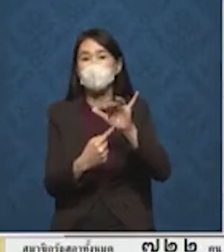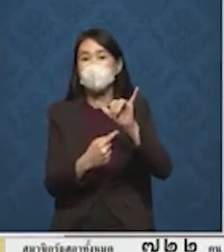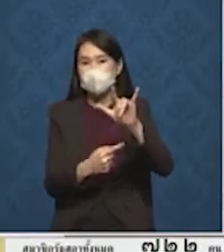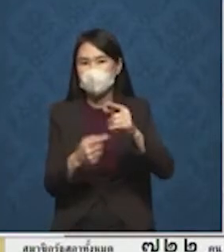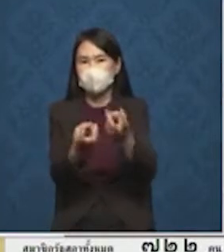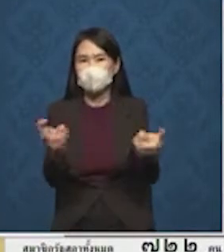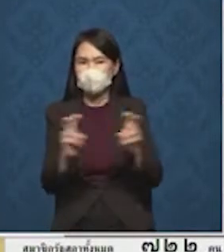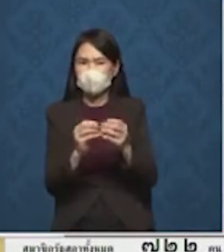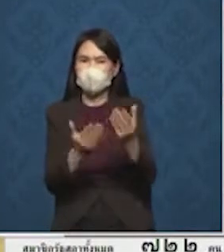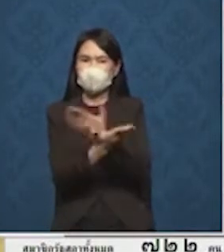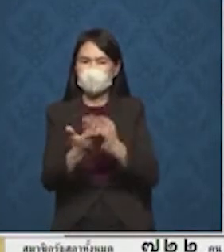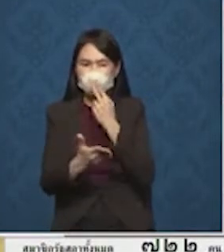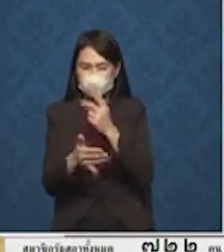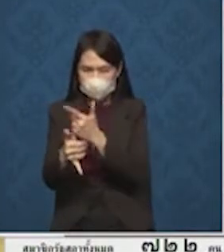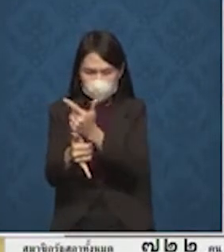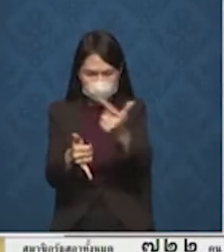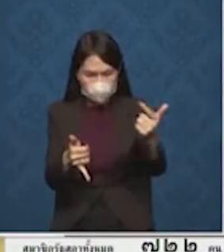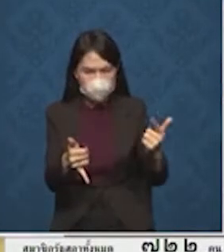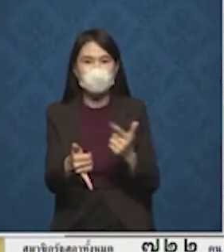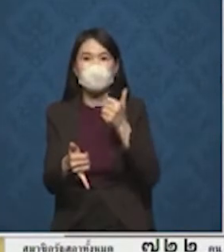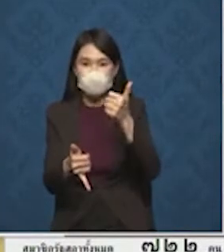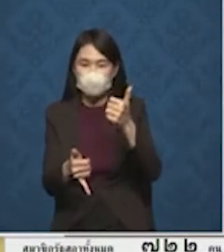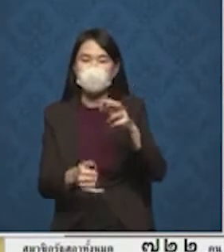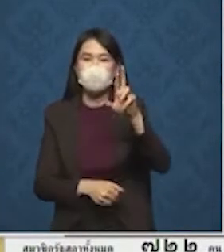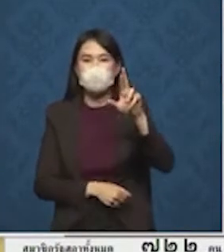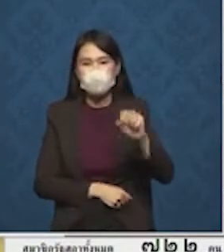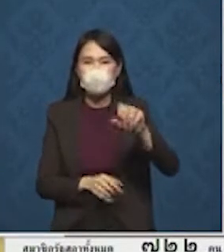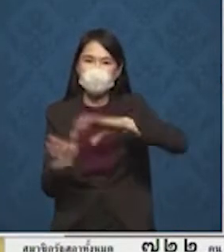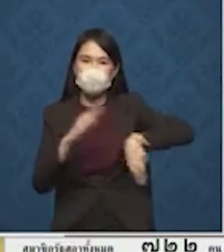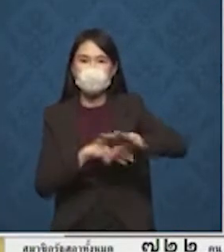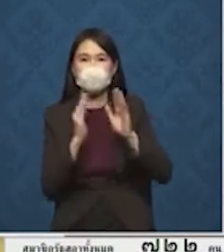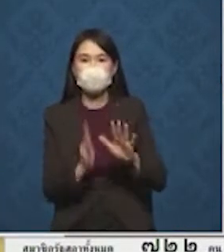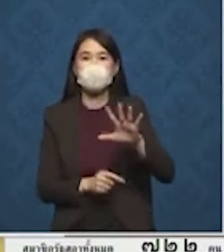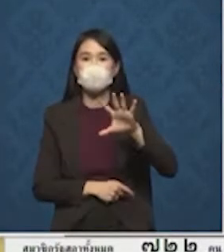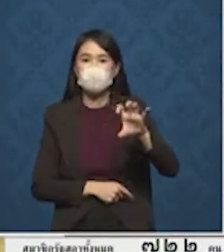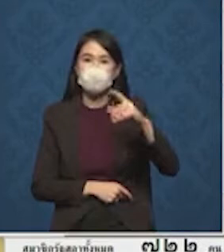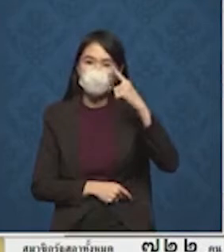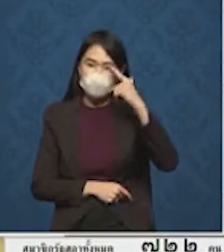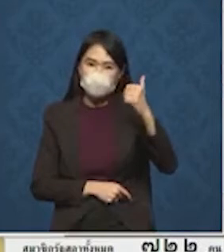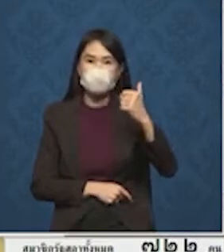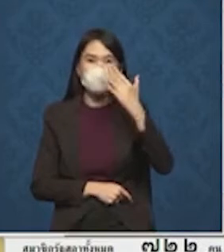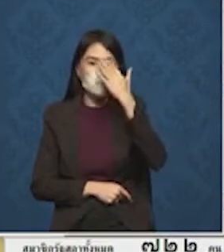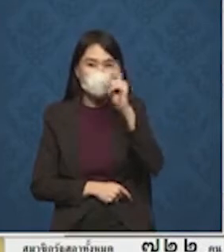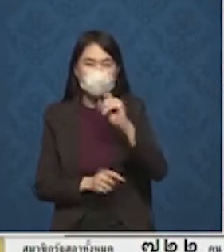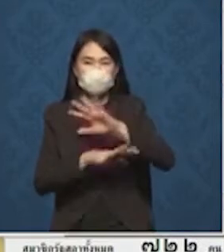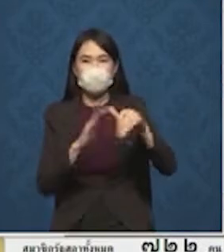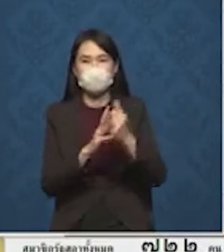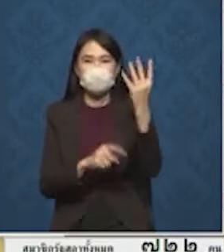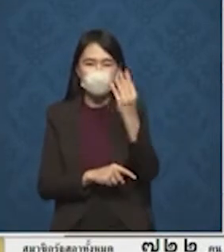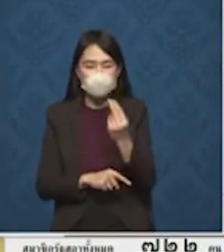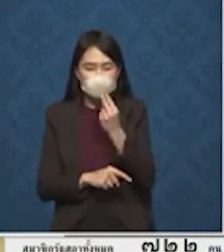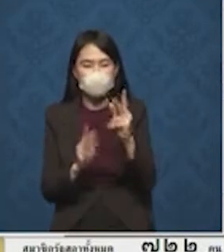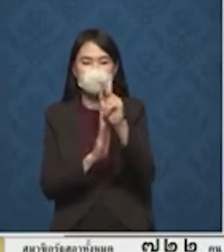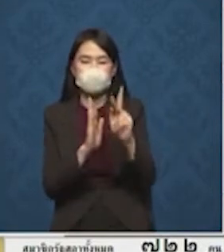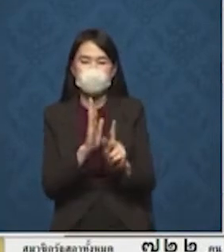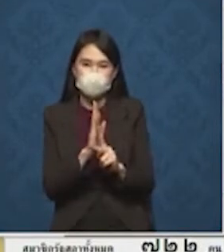สตปัญาของสมาชิกรัสภาทั้ง 500 คนที่เราจะกั่นกรองให้กฎหม